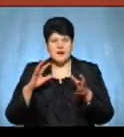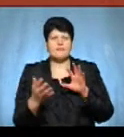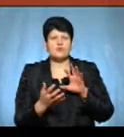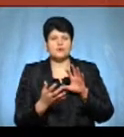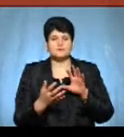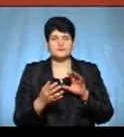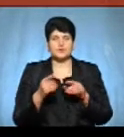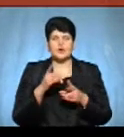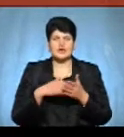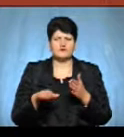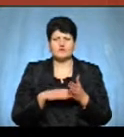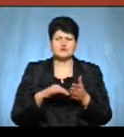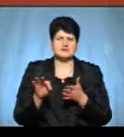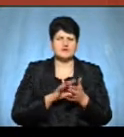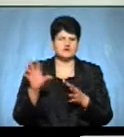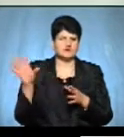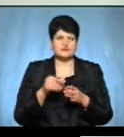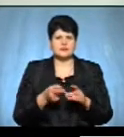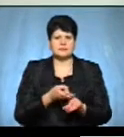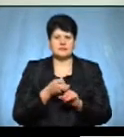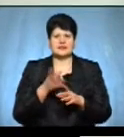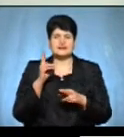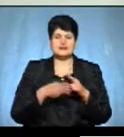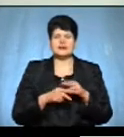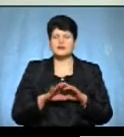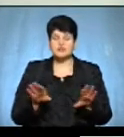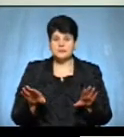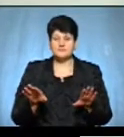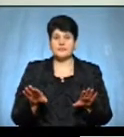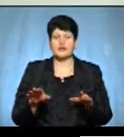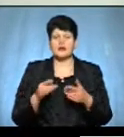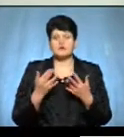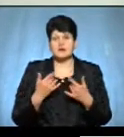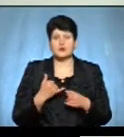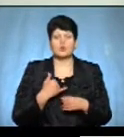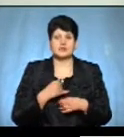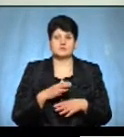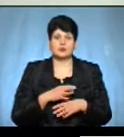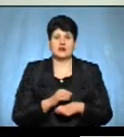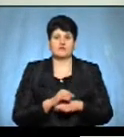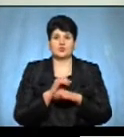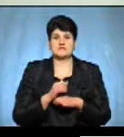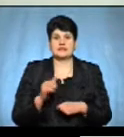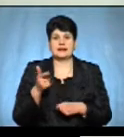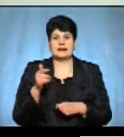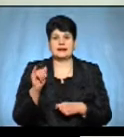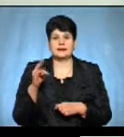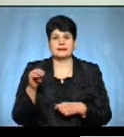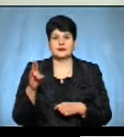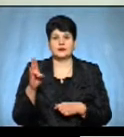то ліквідували б всіх причетних, ми зразу і цим би закінчилось. Оскільки це у нас відбулася революція гідності,